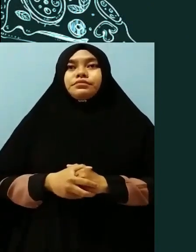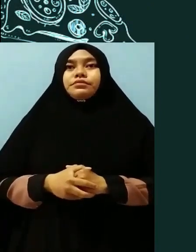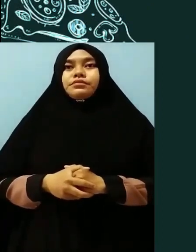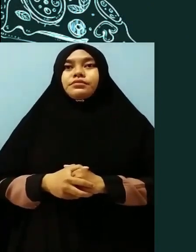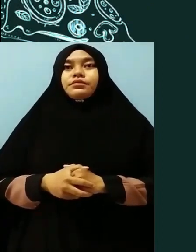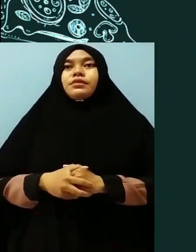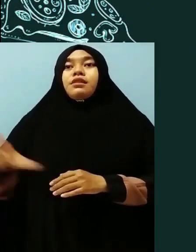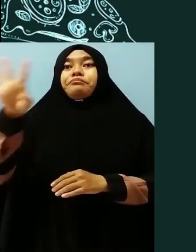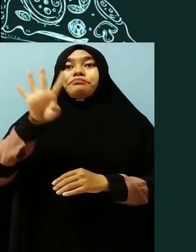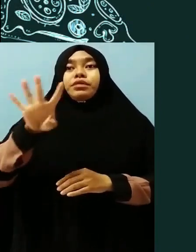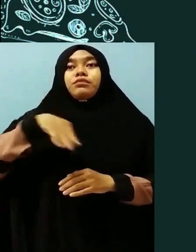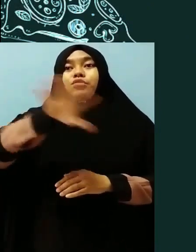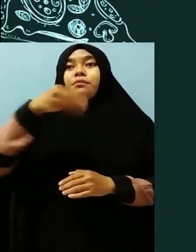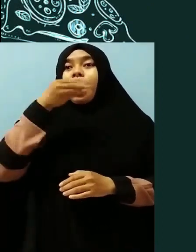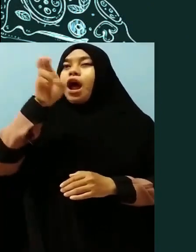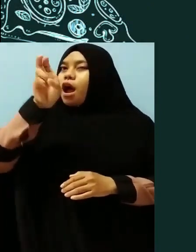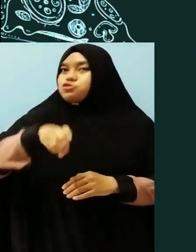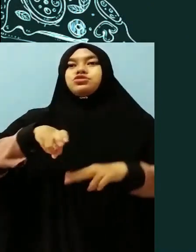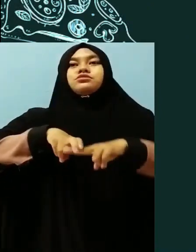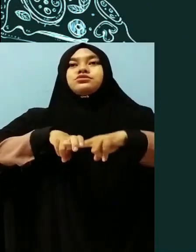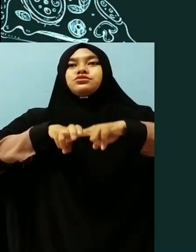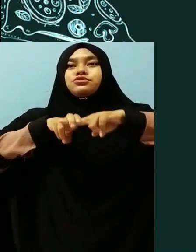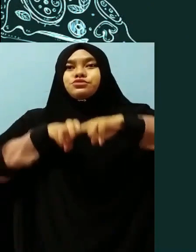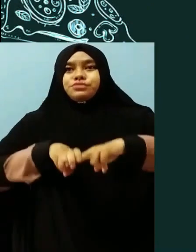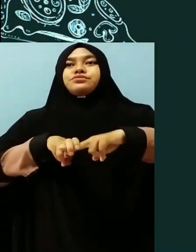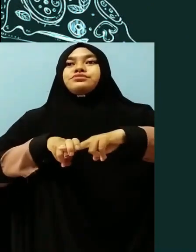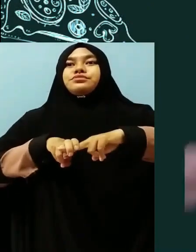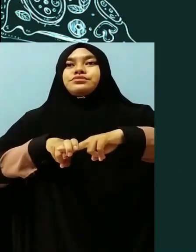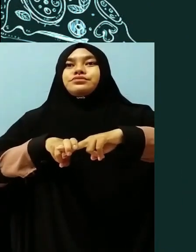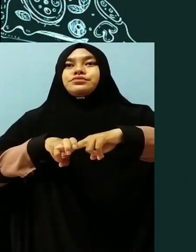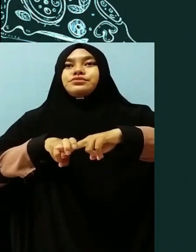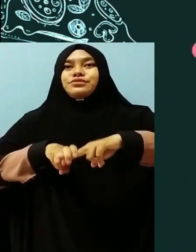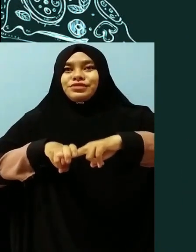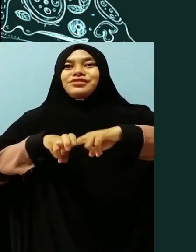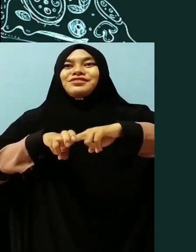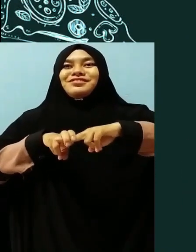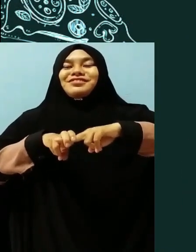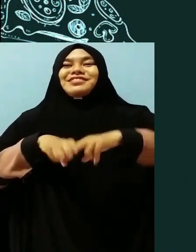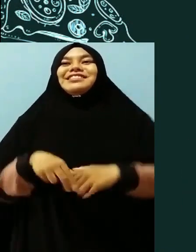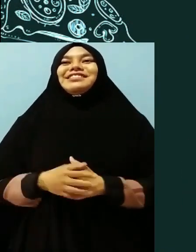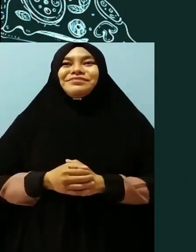Adab yang keempat, kalian makan harus duduk.